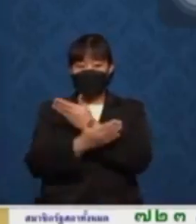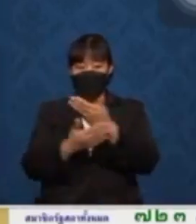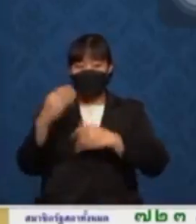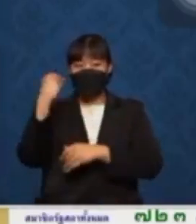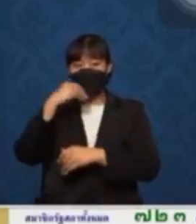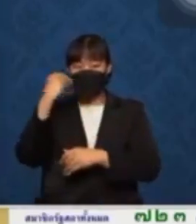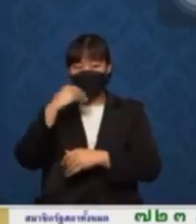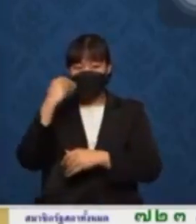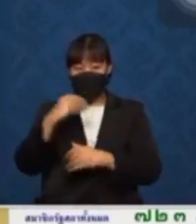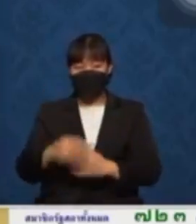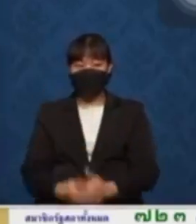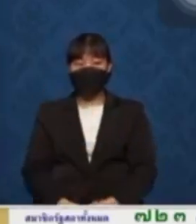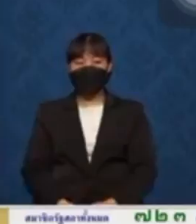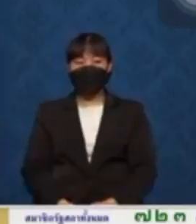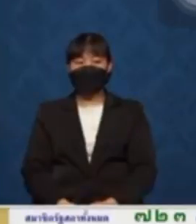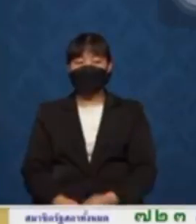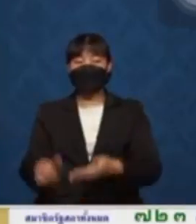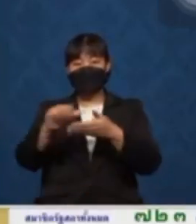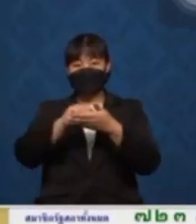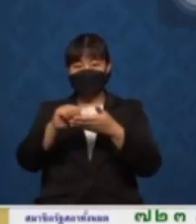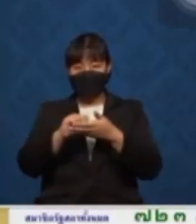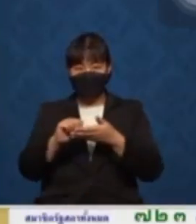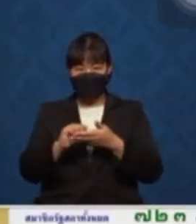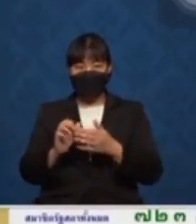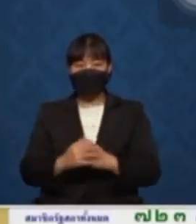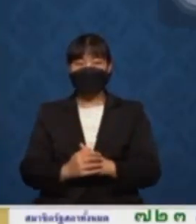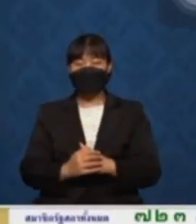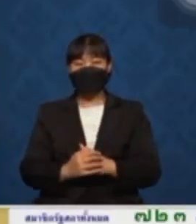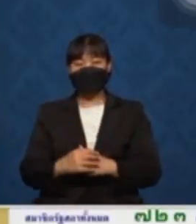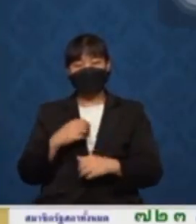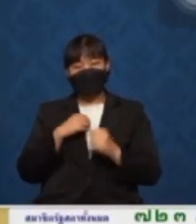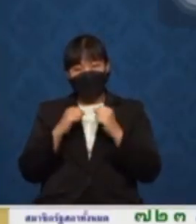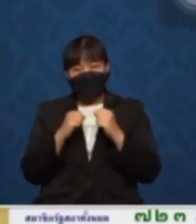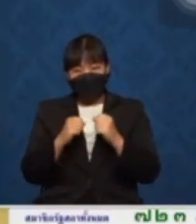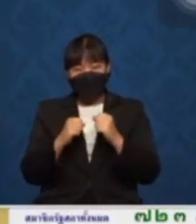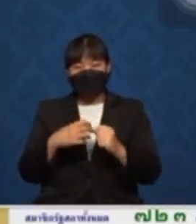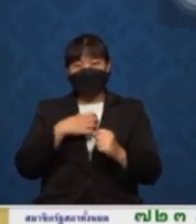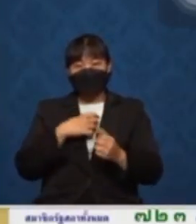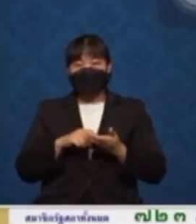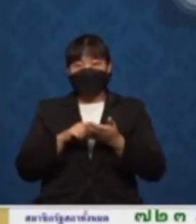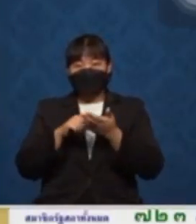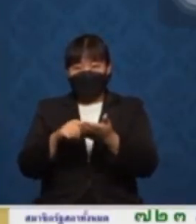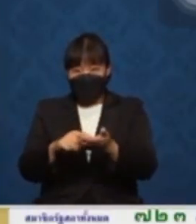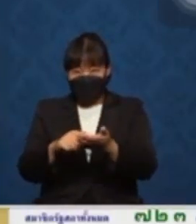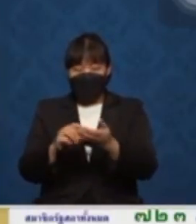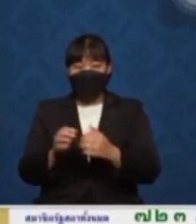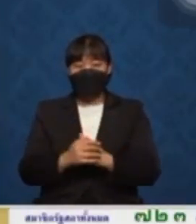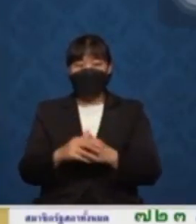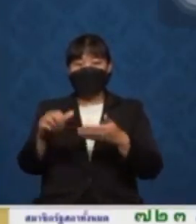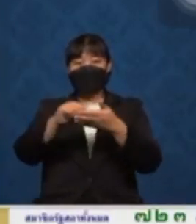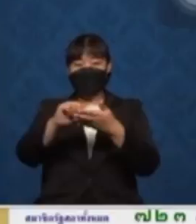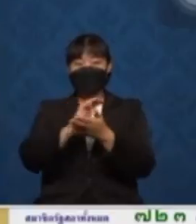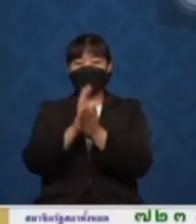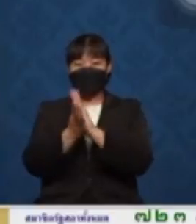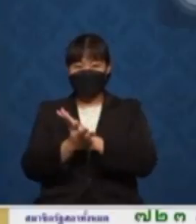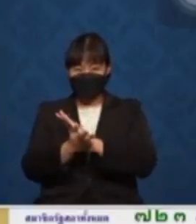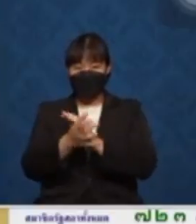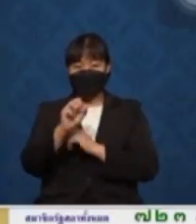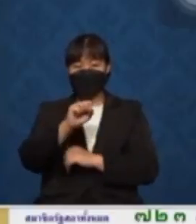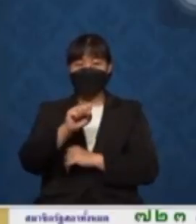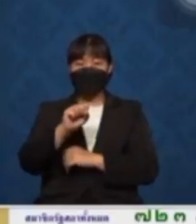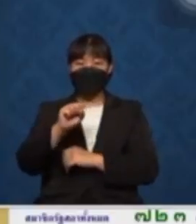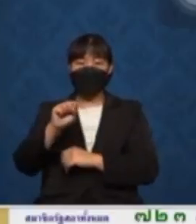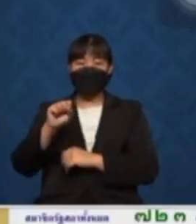การแก้ไขรัฐธรรมนูญผมก็เห็นความพยายามของหลายฝ่ายในที่นี้นะครับที่พยายามจะเสนอแนวทางเพื่อปรับวุฒิสภาของเราให้มีความเป็นประชาธิปไตยมาก